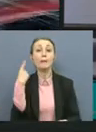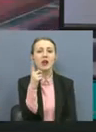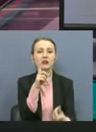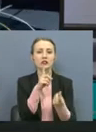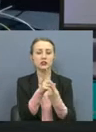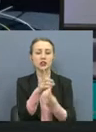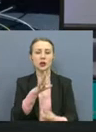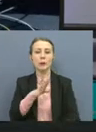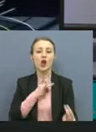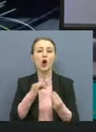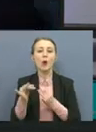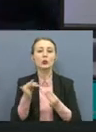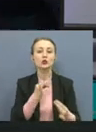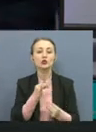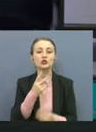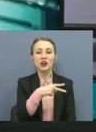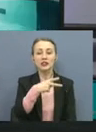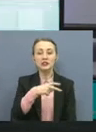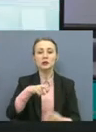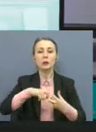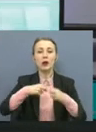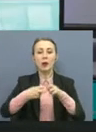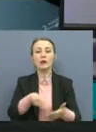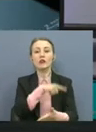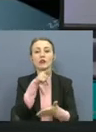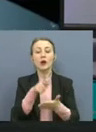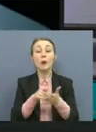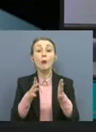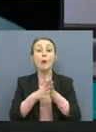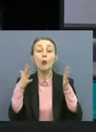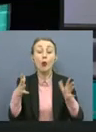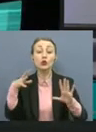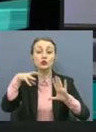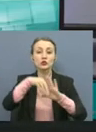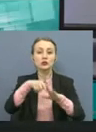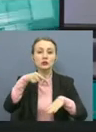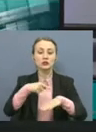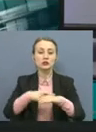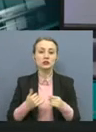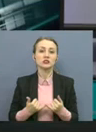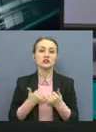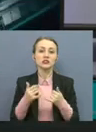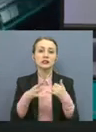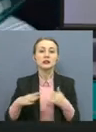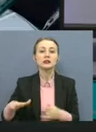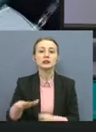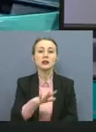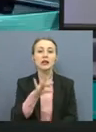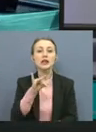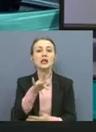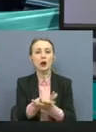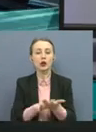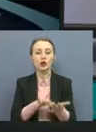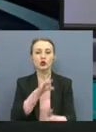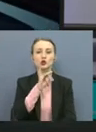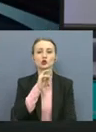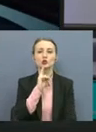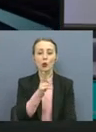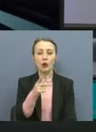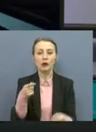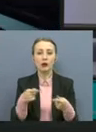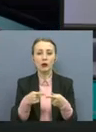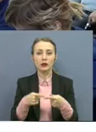отыр. Алғашқы кездесуге 30 шақты кәсіпкер қатысып, жер телімдерін бөлу, жерді жалға алу мерзімін ұзарту сияқты көптеген мәселелерін